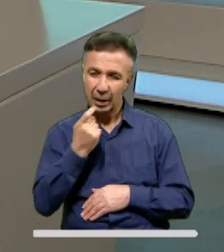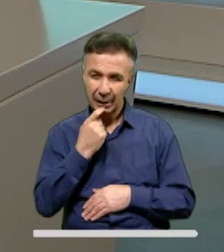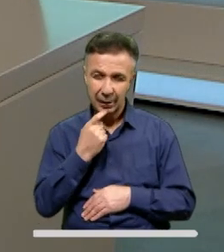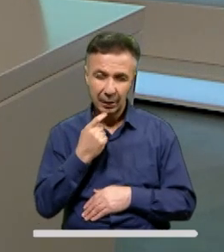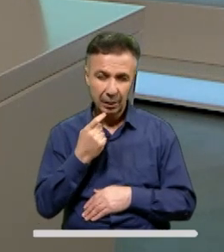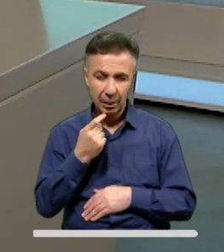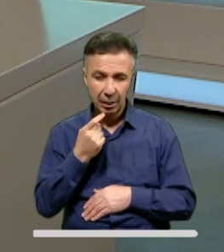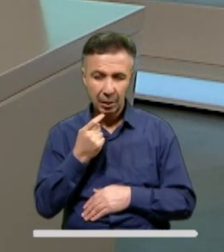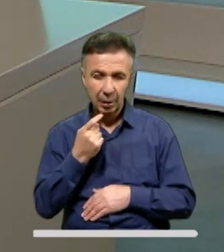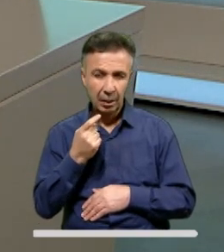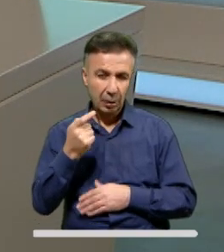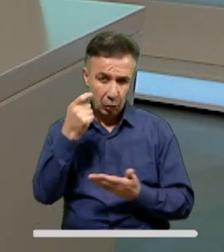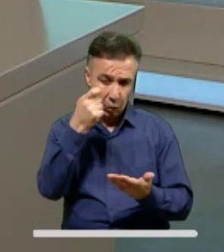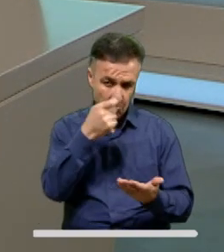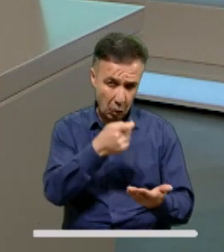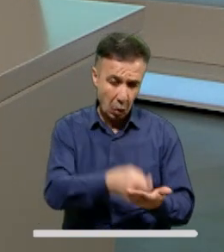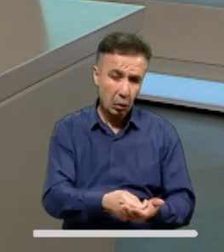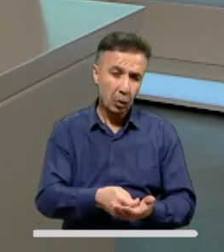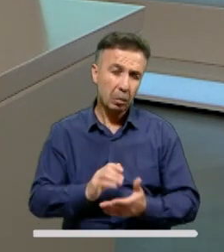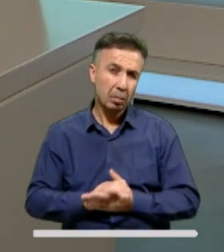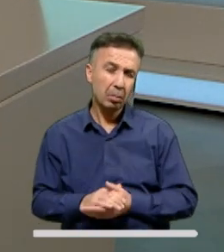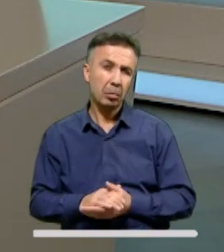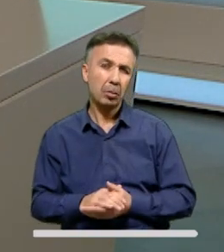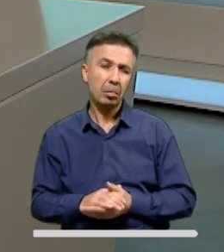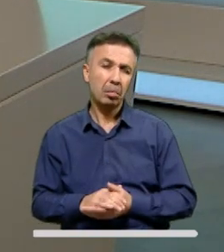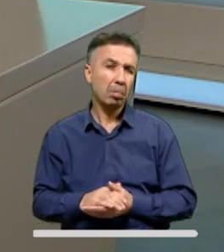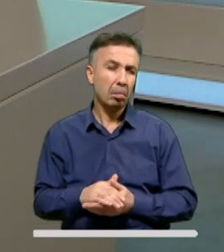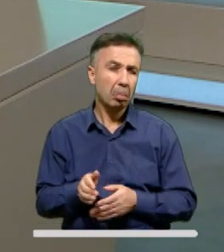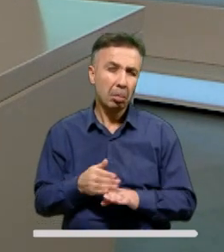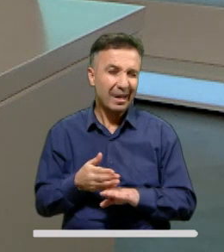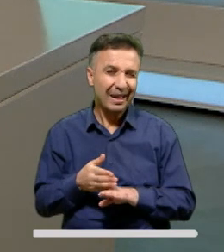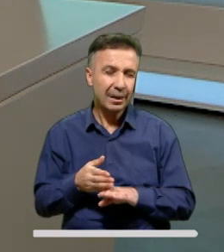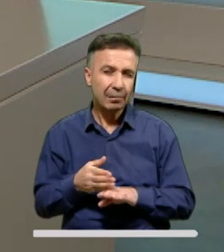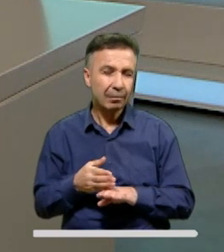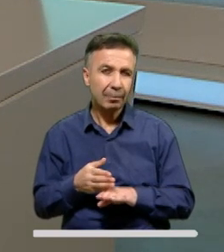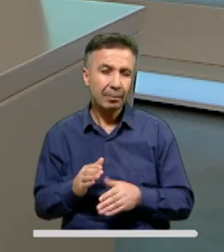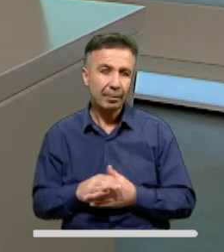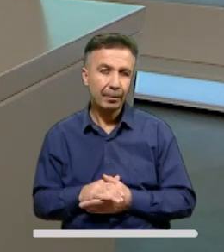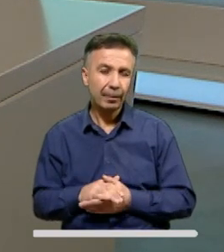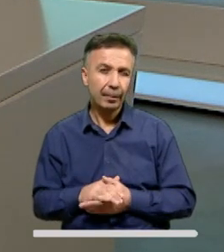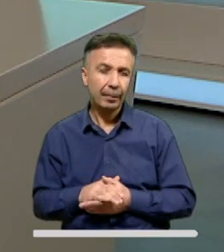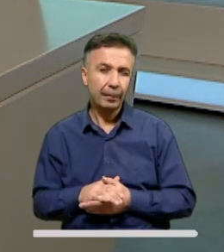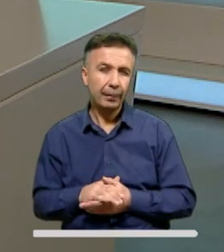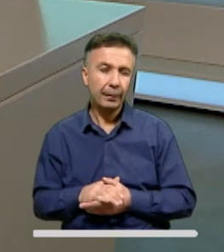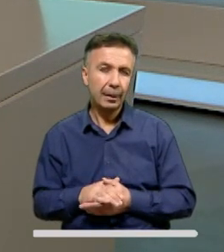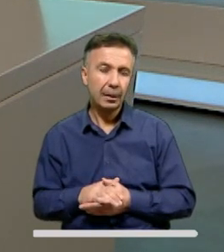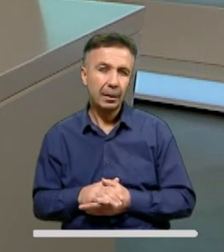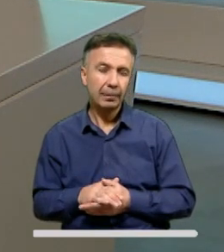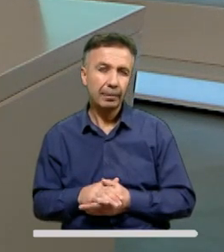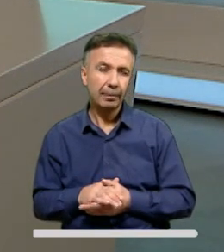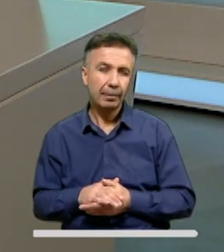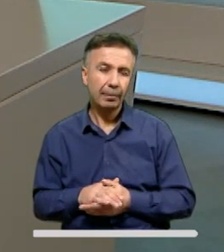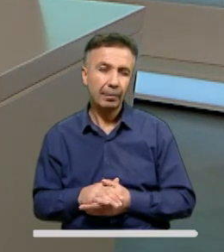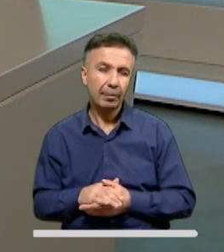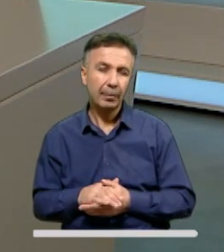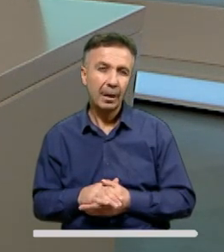Düşeceği yerde daha da yükselmiş. 240, vallahi diyor, bunu en iyisi bizden kredi al, kapat diyor. Diyor faize gidiyor.